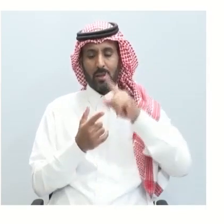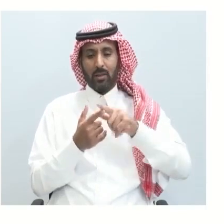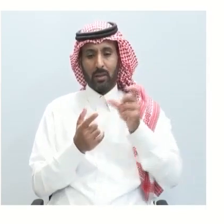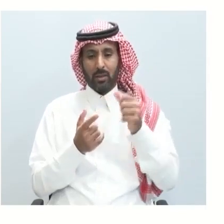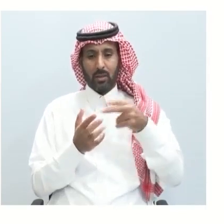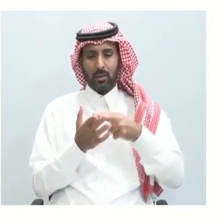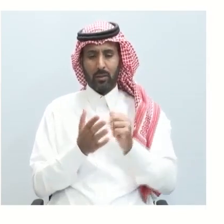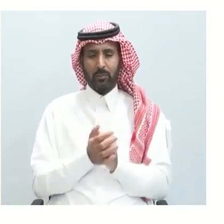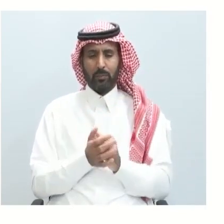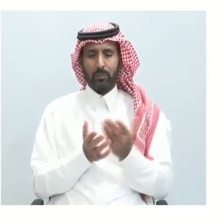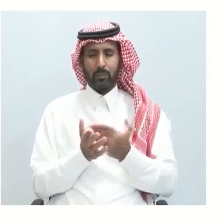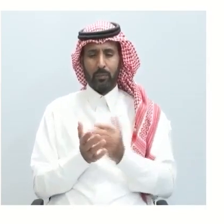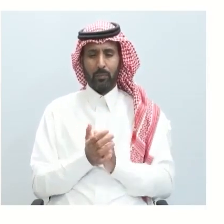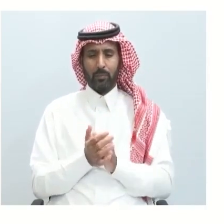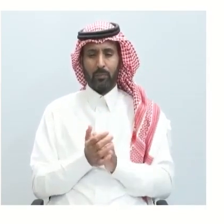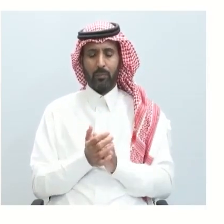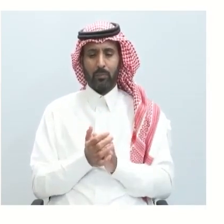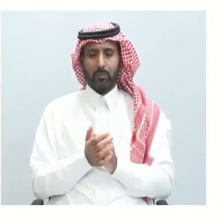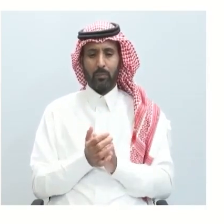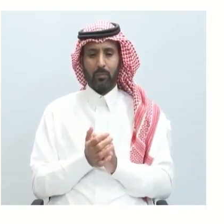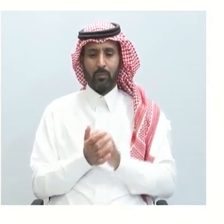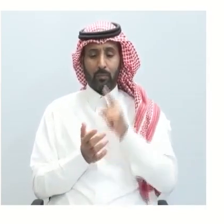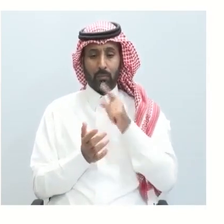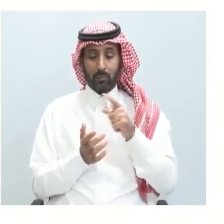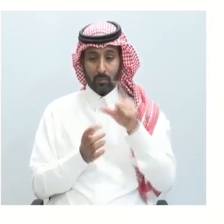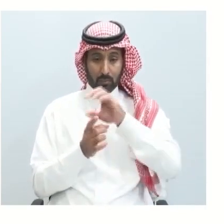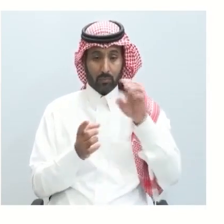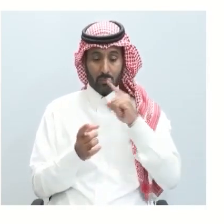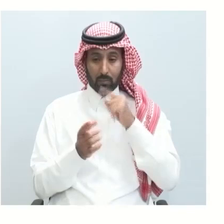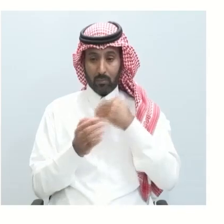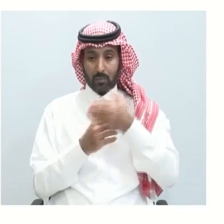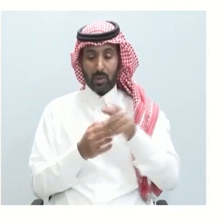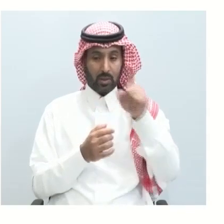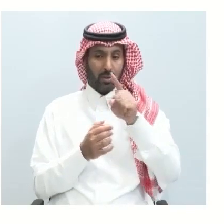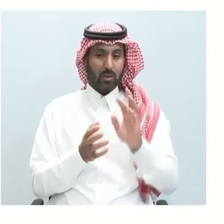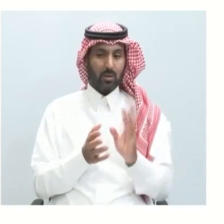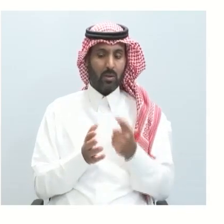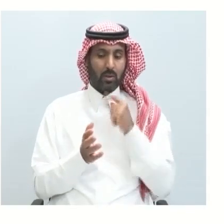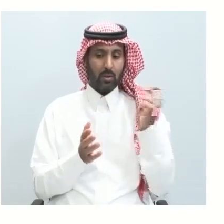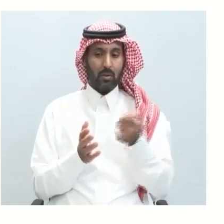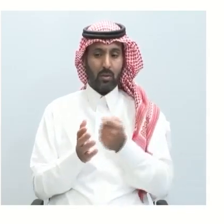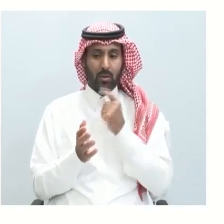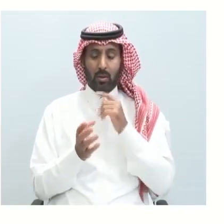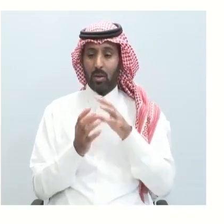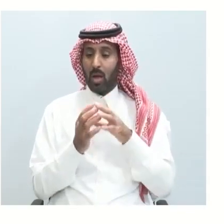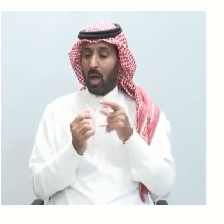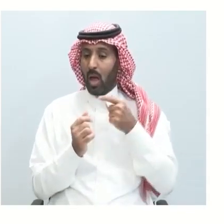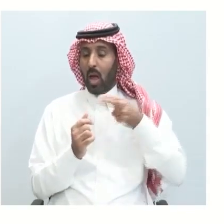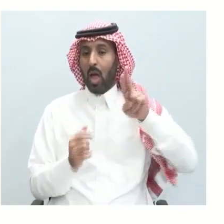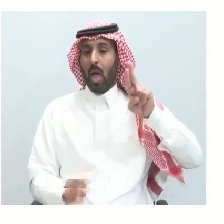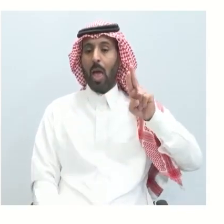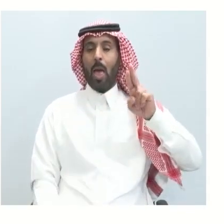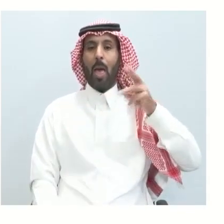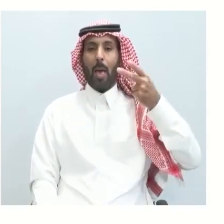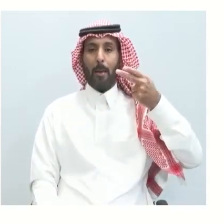بالتفصيل في حصص ماضيه الان هذه كلها مقدمه السؤال يقول اكتب تعبير ثابت الاتزان لهذا